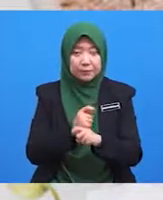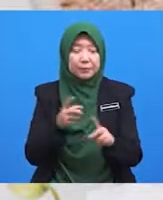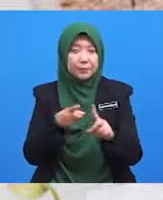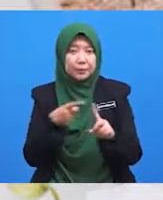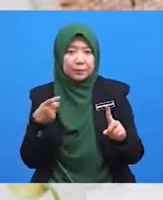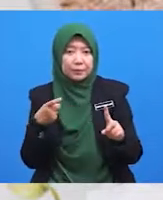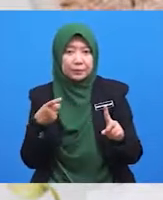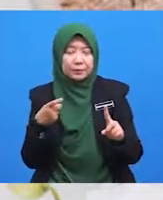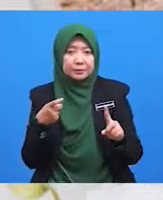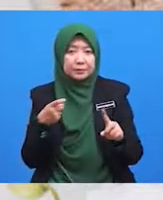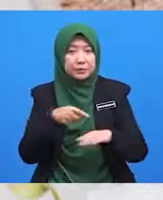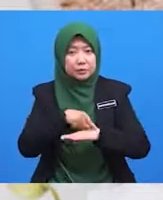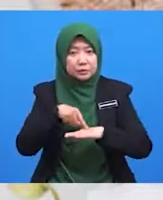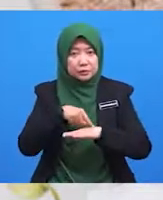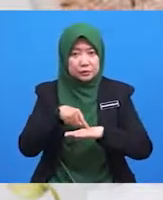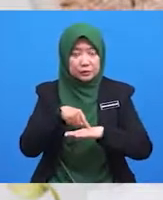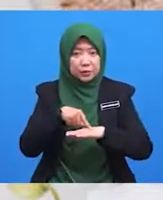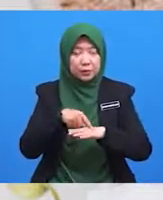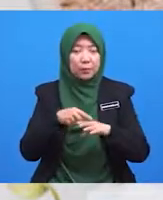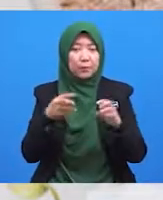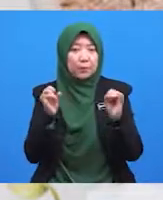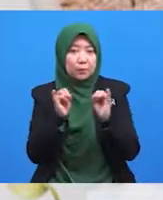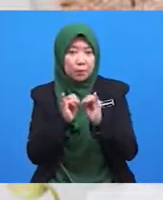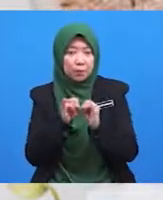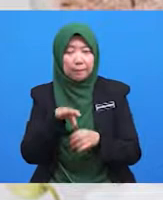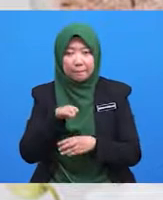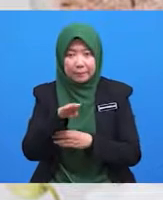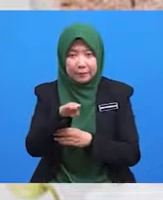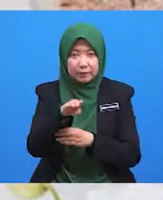daripada sel-sel asing mikrob iaitu bakteria.